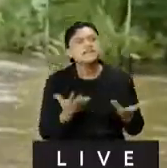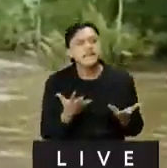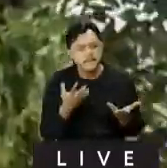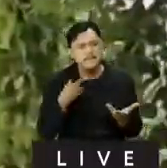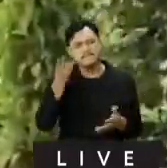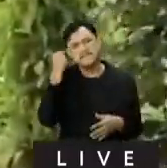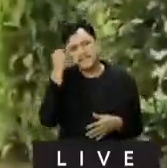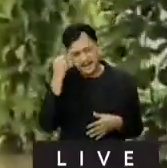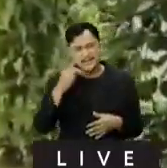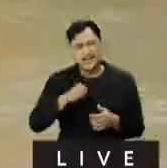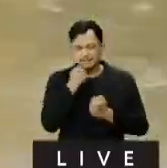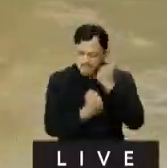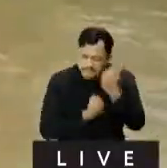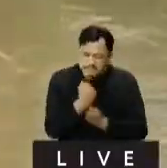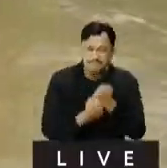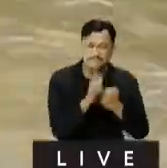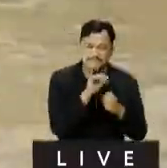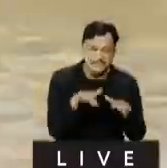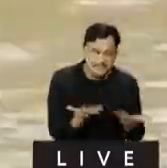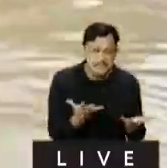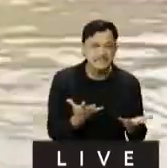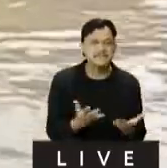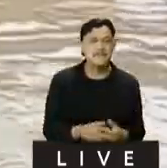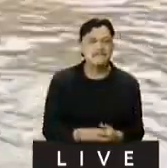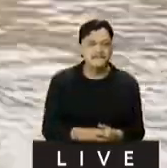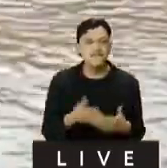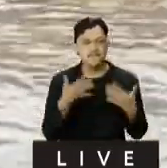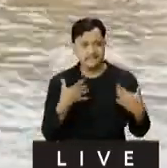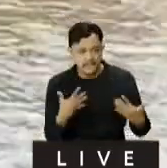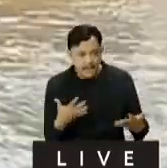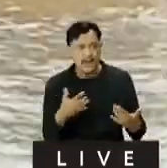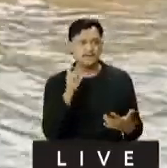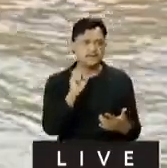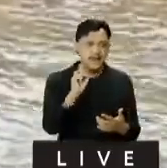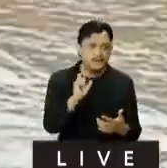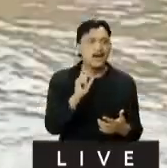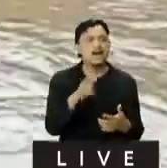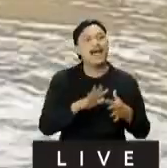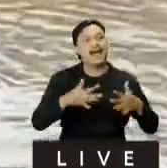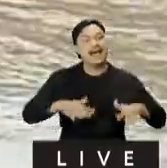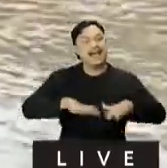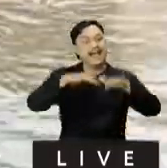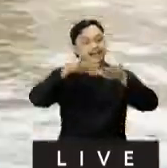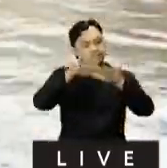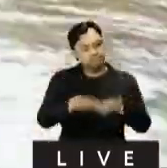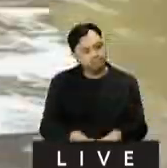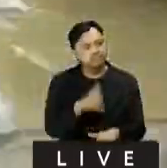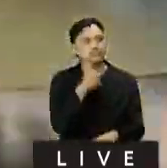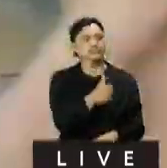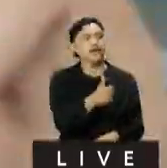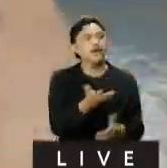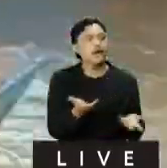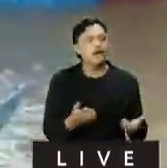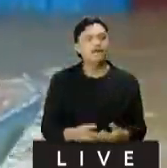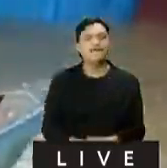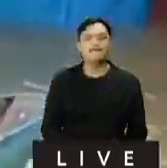mungkin untuk mengurangi ataupun menyurutkan banjir, tingginya banjir ini di sana, Pak?